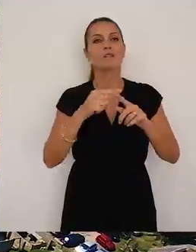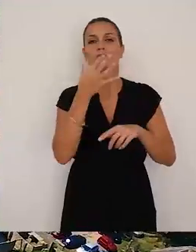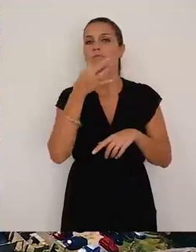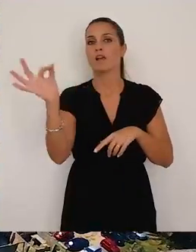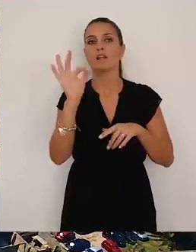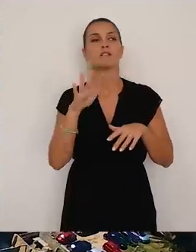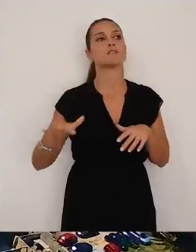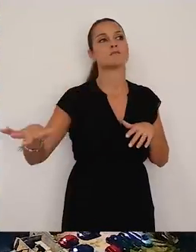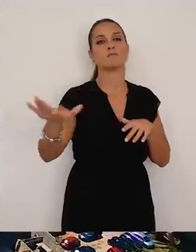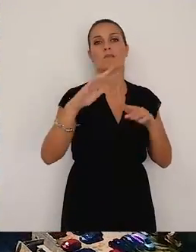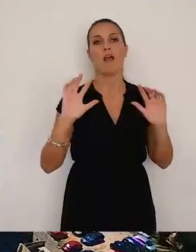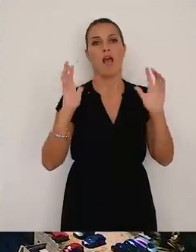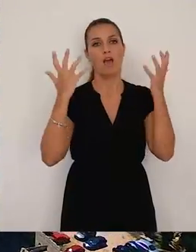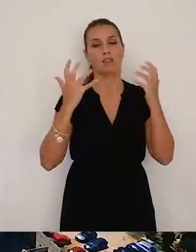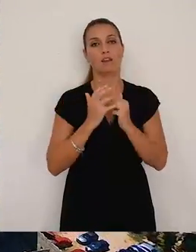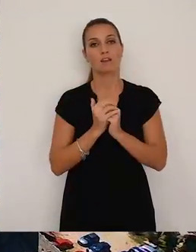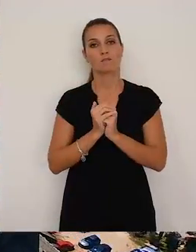d'arte.